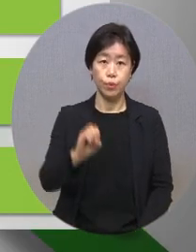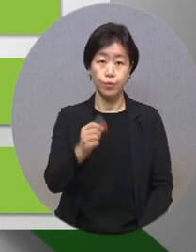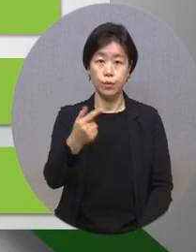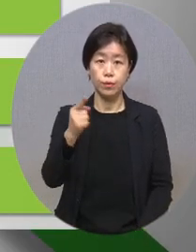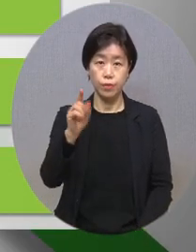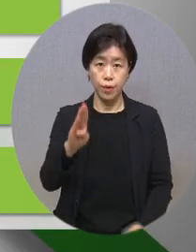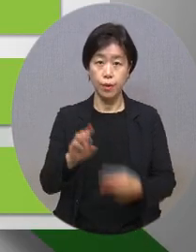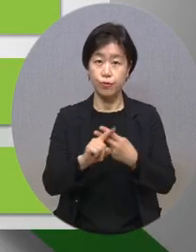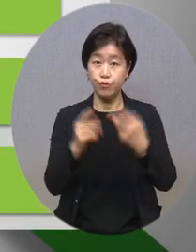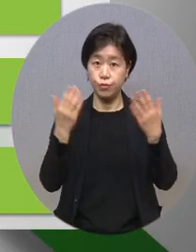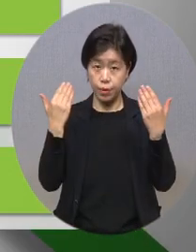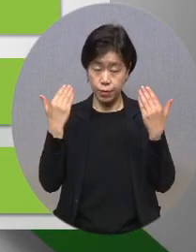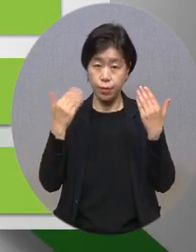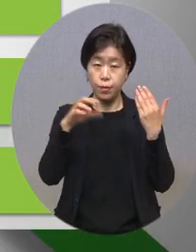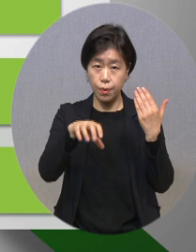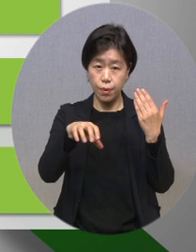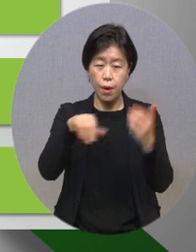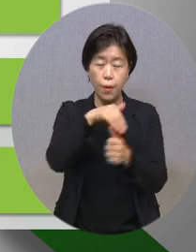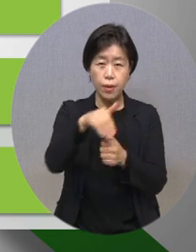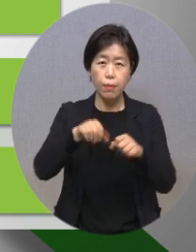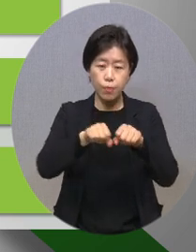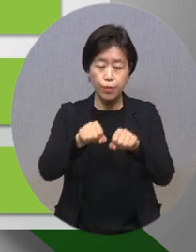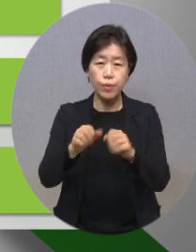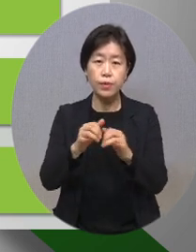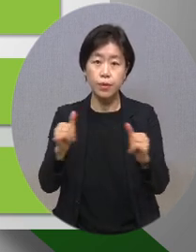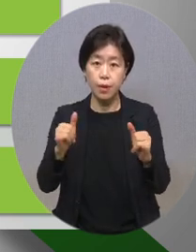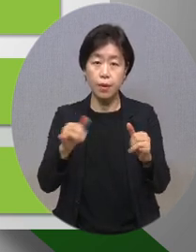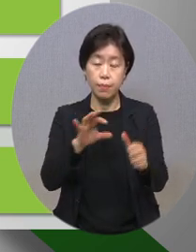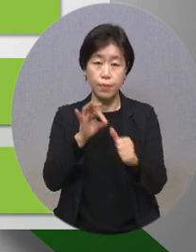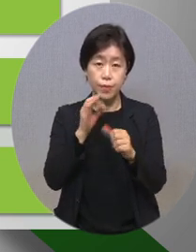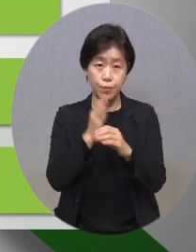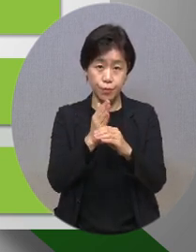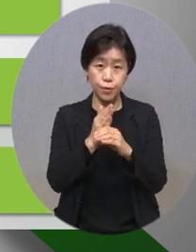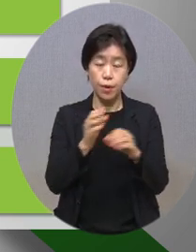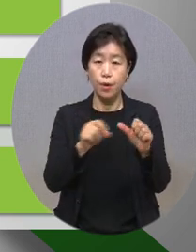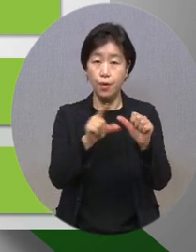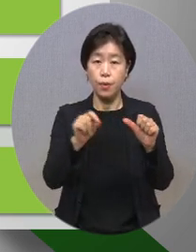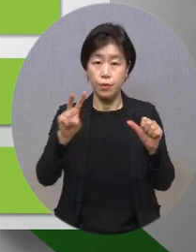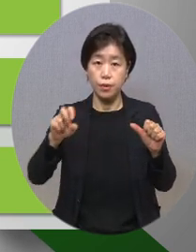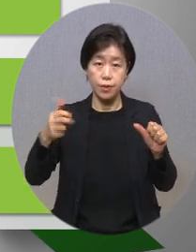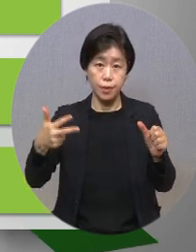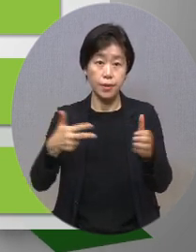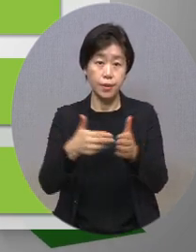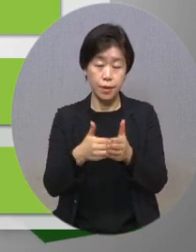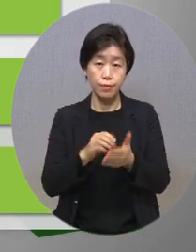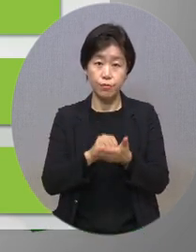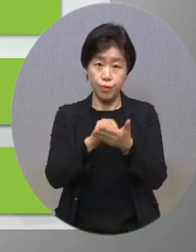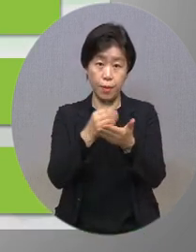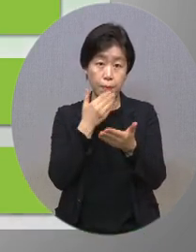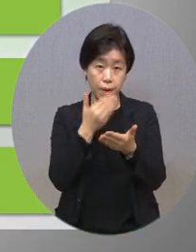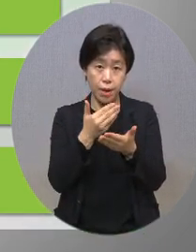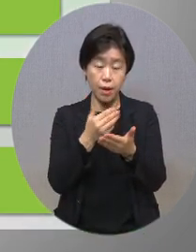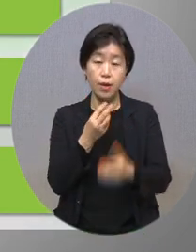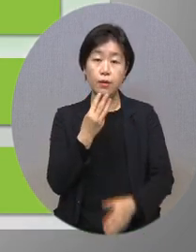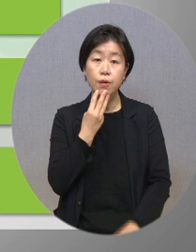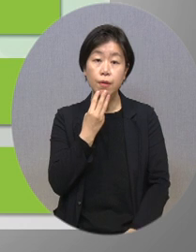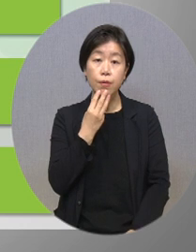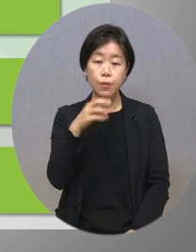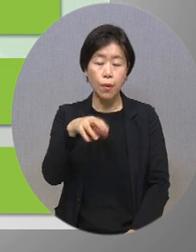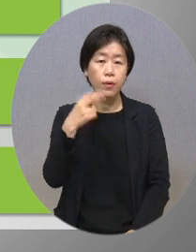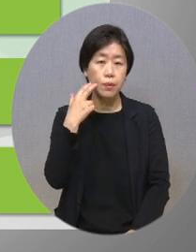풍납중학교에서 환경청소관리자를 모집합니다. 접수마감일은 5월 27일까지며 근무지는 서울특별시